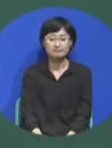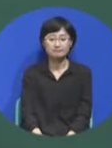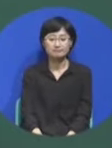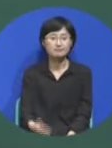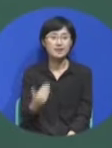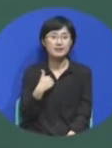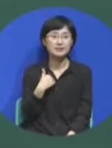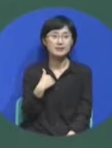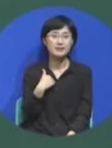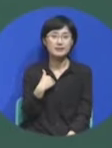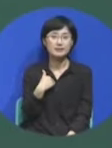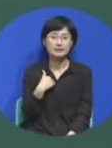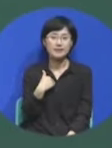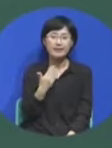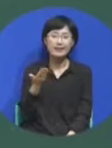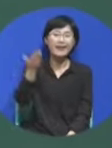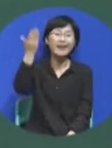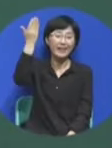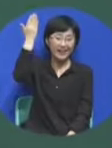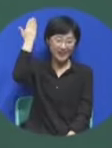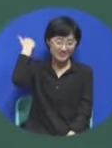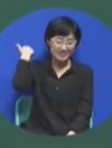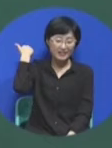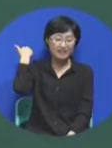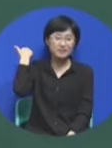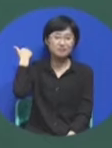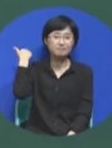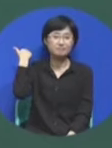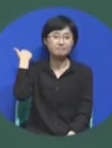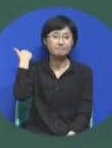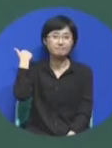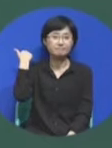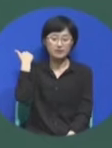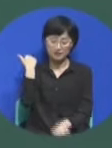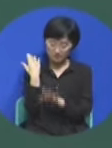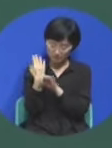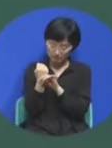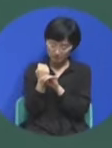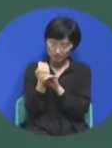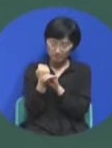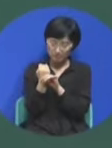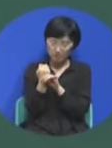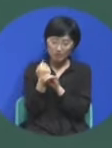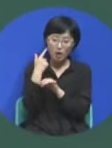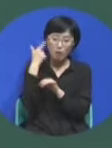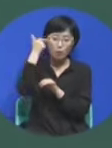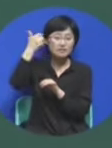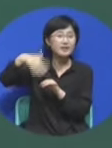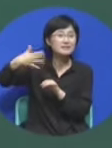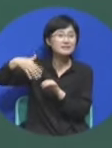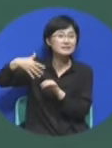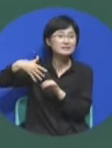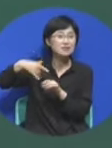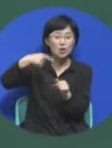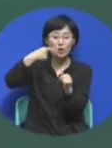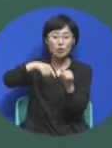我个人过去有很多的时间体验了赞美的能力。 제가요 지나간 이야기니까 그냥 편하게 제가 그 교육 전도사 시절에 저 청평에